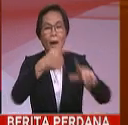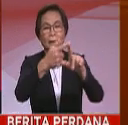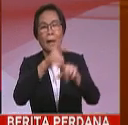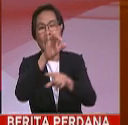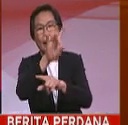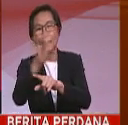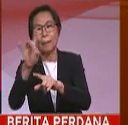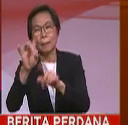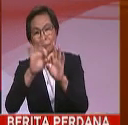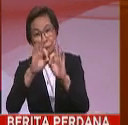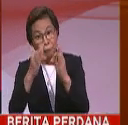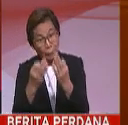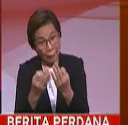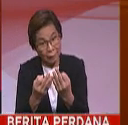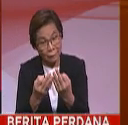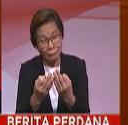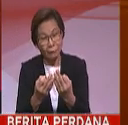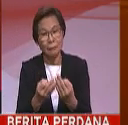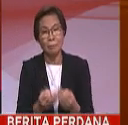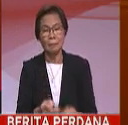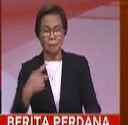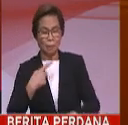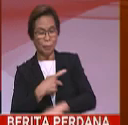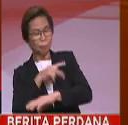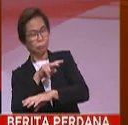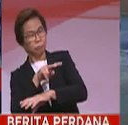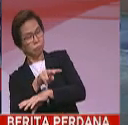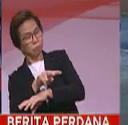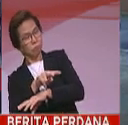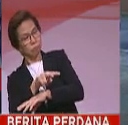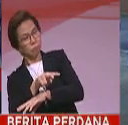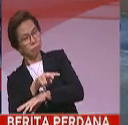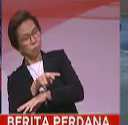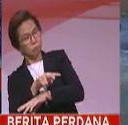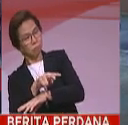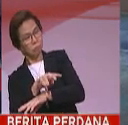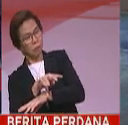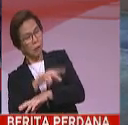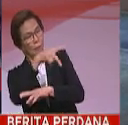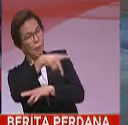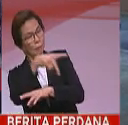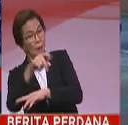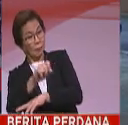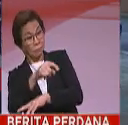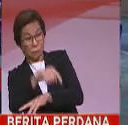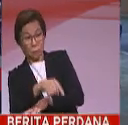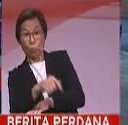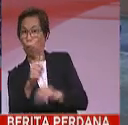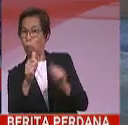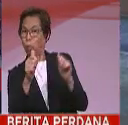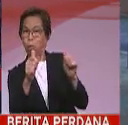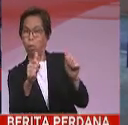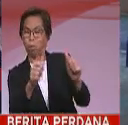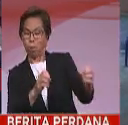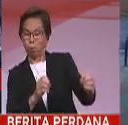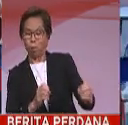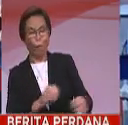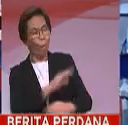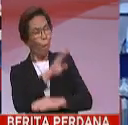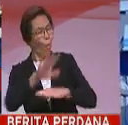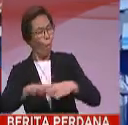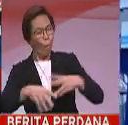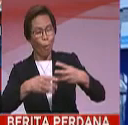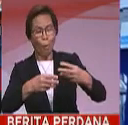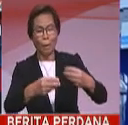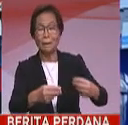88 keluarga. Sepanjang pemantauan kami mendapati keadaan PPS di sini sangat baik, operasi berjalan dengan lancar